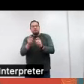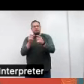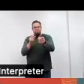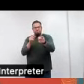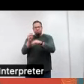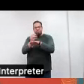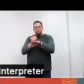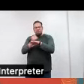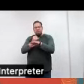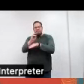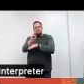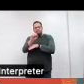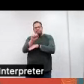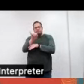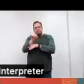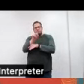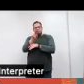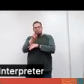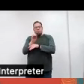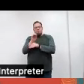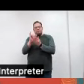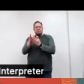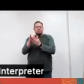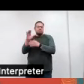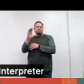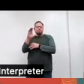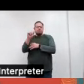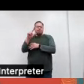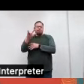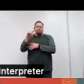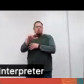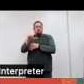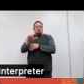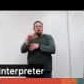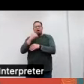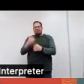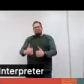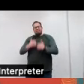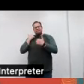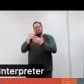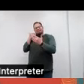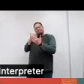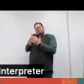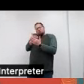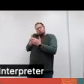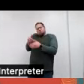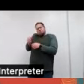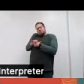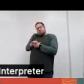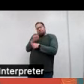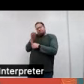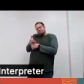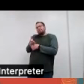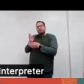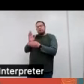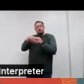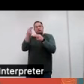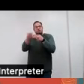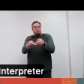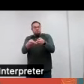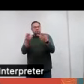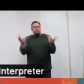هذه في الحقيقة هي جزيرة مارشال. I live near this area. وأنا أسكن قريب من